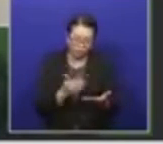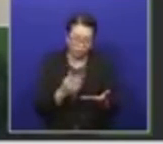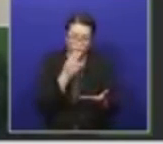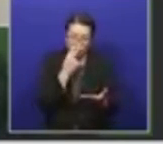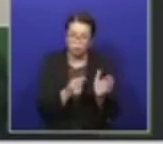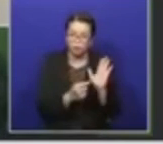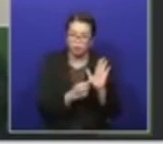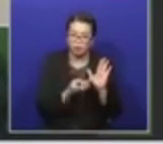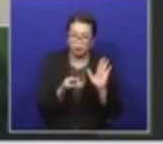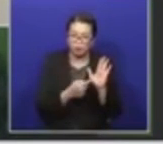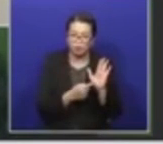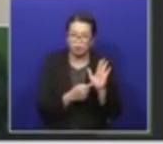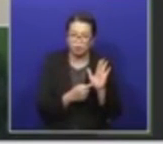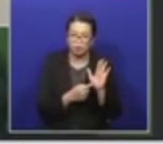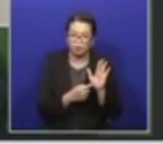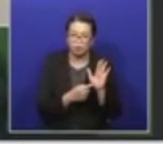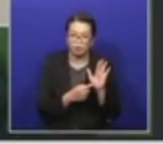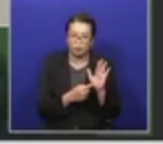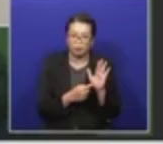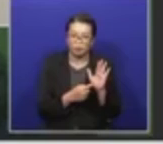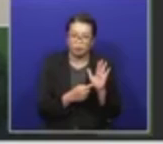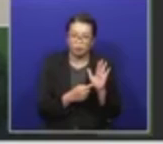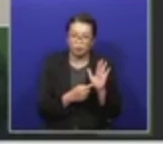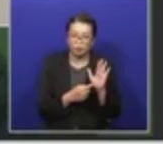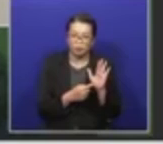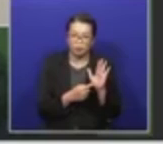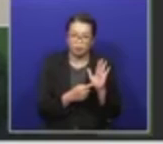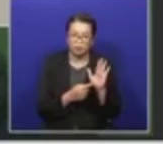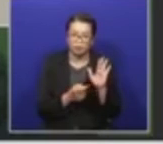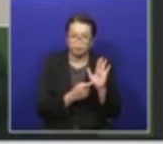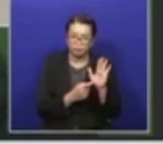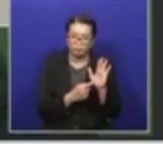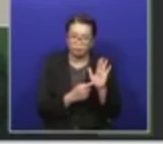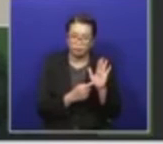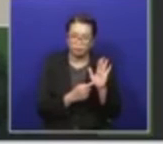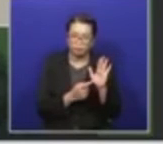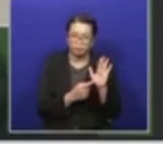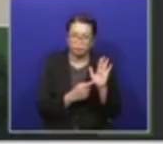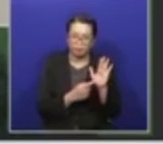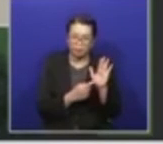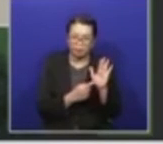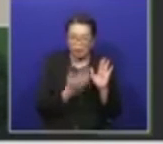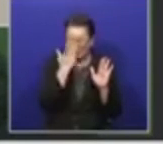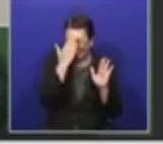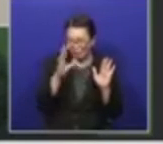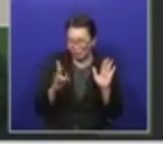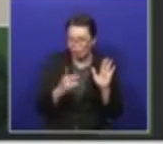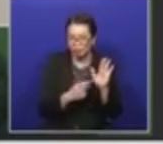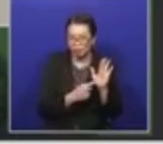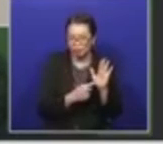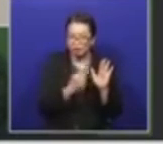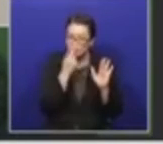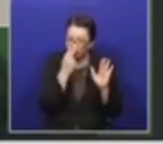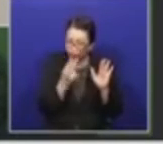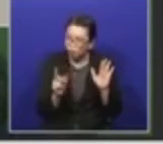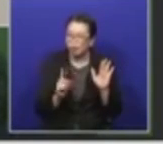ดแป๊บเดียวจะเสร็จแล้วนะจะหมดเวลาแล้วแต่ผมจะกระชับนะแล้วไม่ชอบเกินเวลาด้วยความเคารพต่อท่านประธานเนี่ยหน้า7นี่ครับท่านไปดูสิครับว่